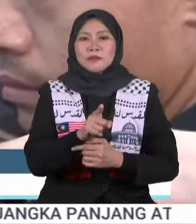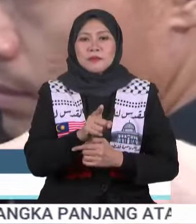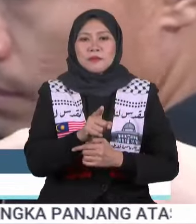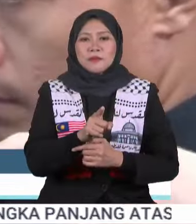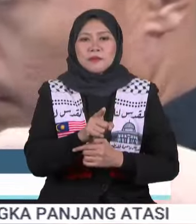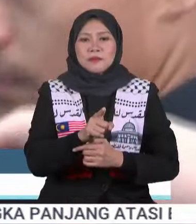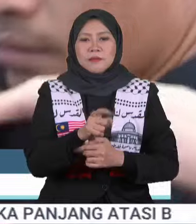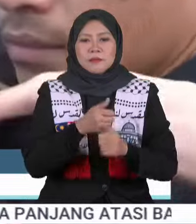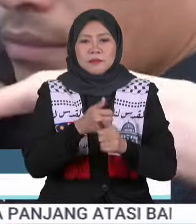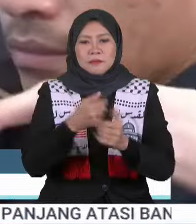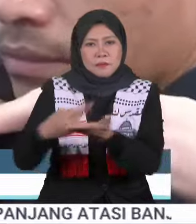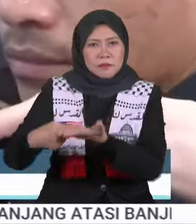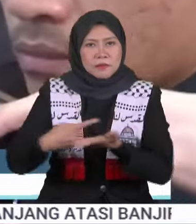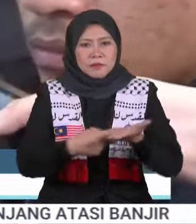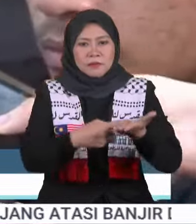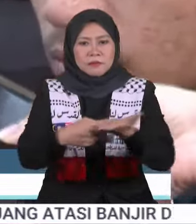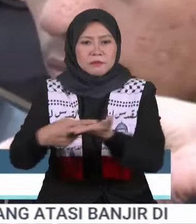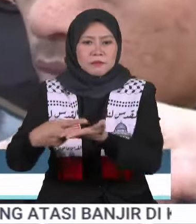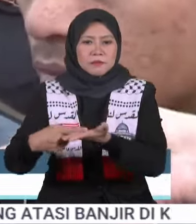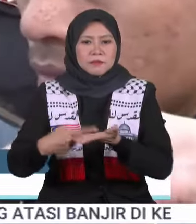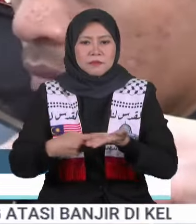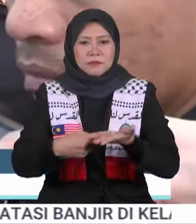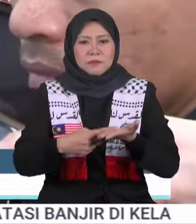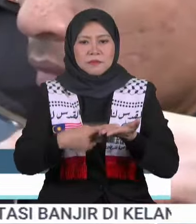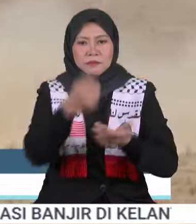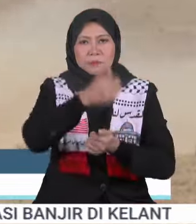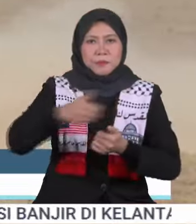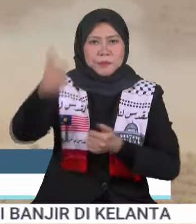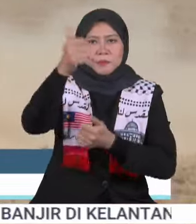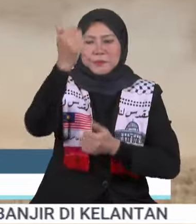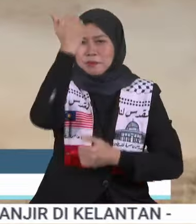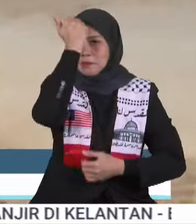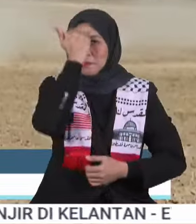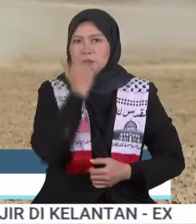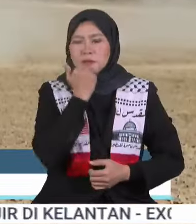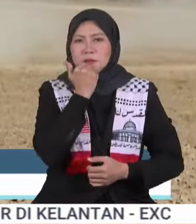Apa yang saya pernah bincangkan dengan pimpinan Hamas.